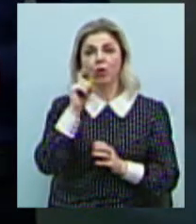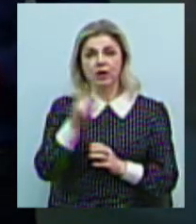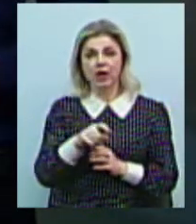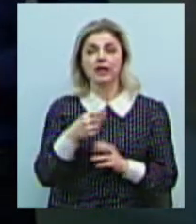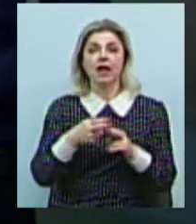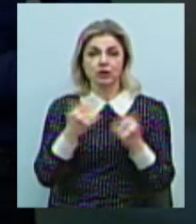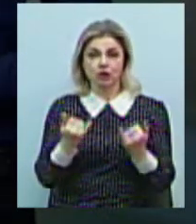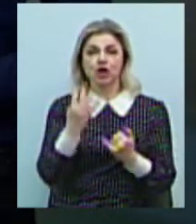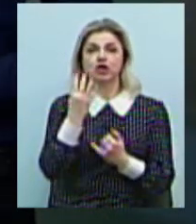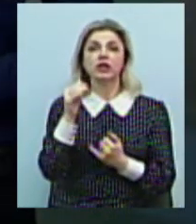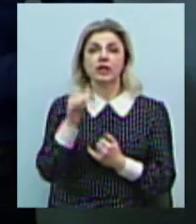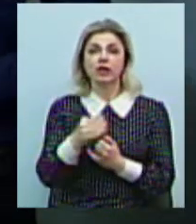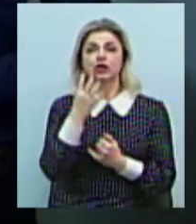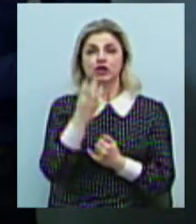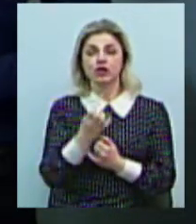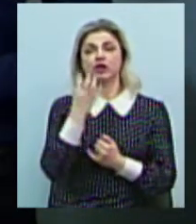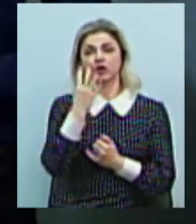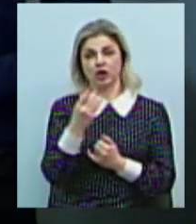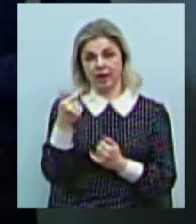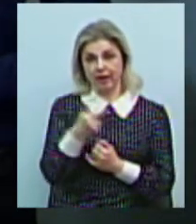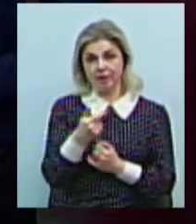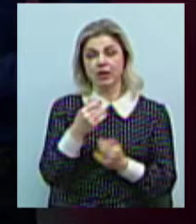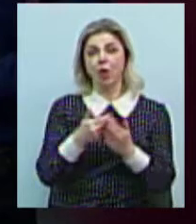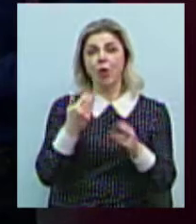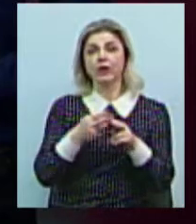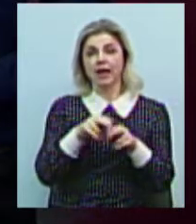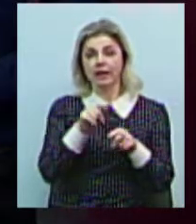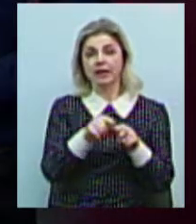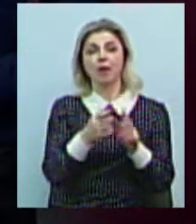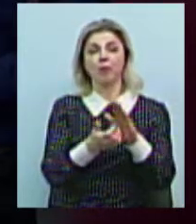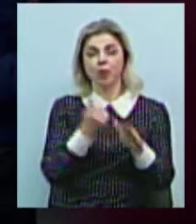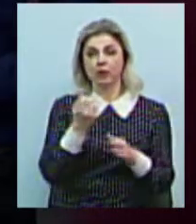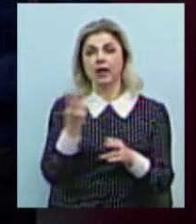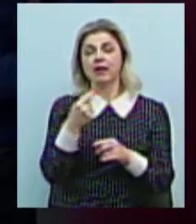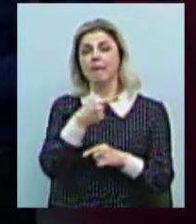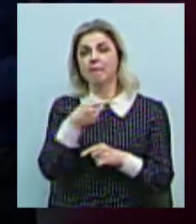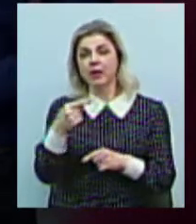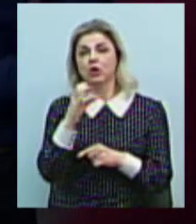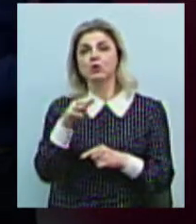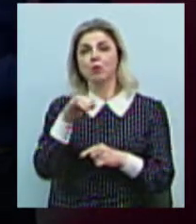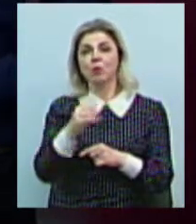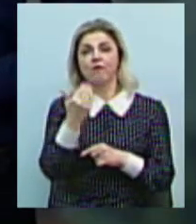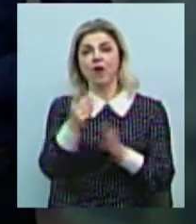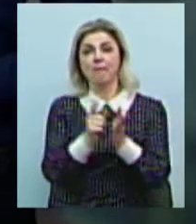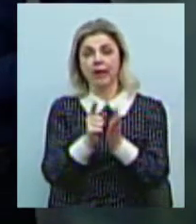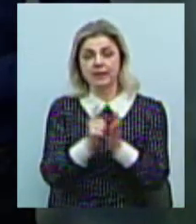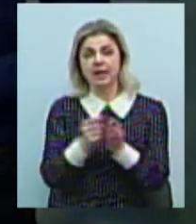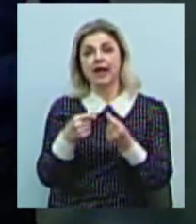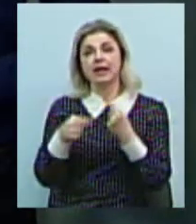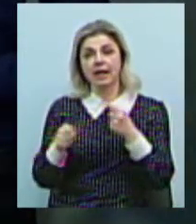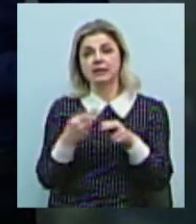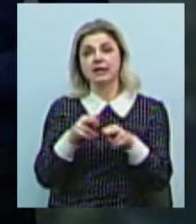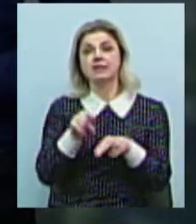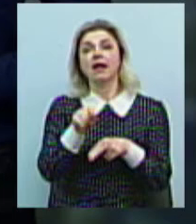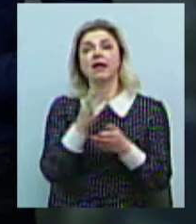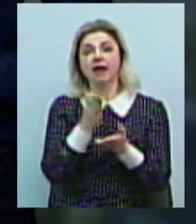становить 4404 гривні. Від тієї цифри, яку дістали, слід відняти суму вашої пенсії. Різниця – це і